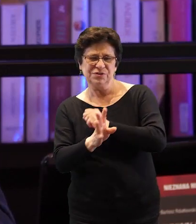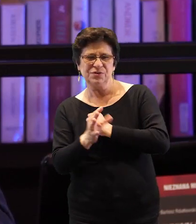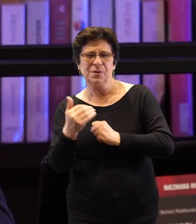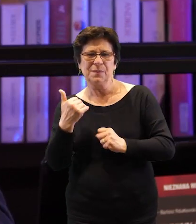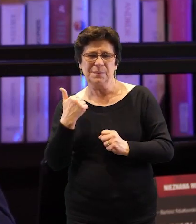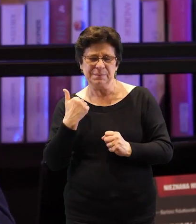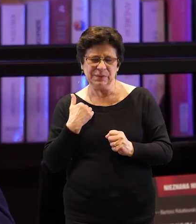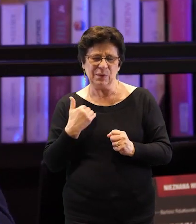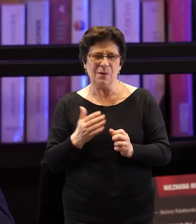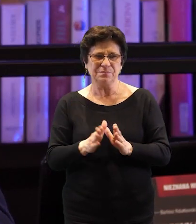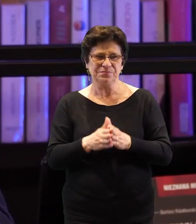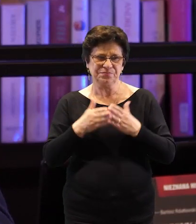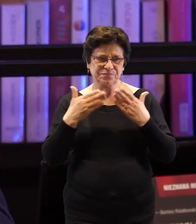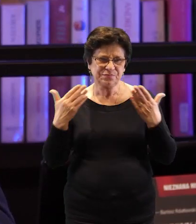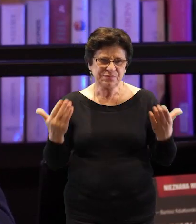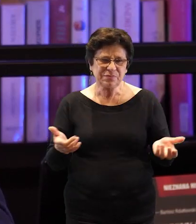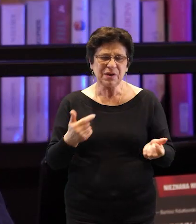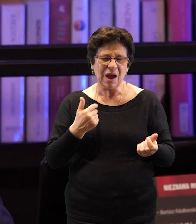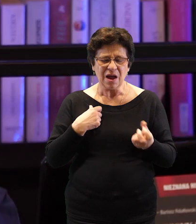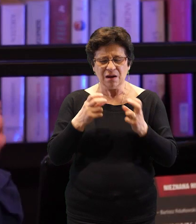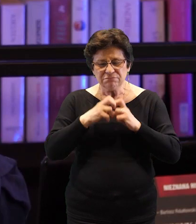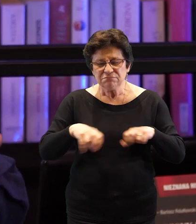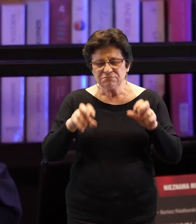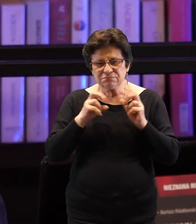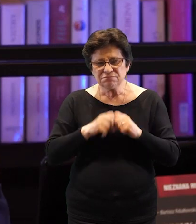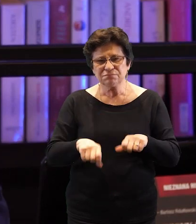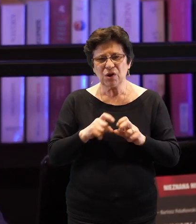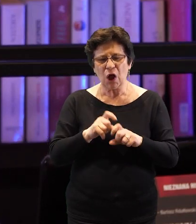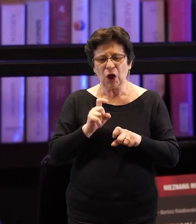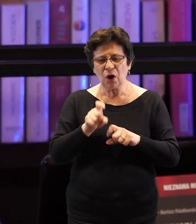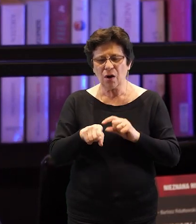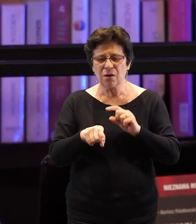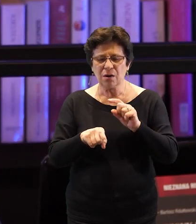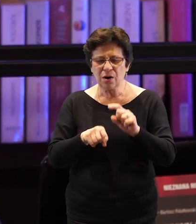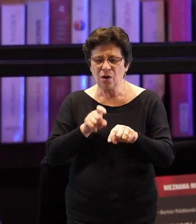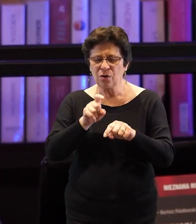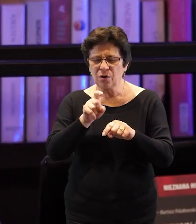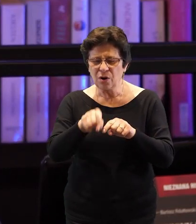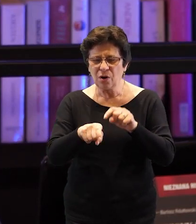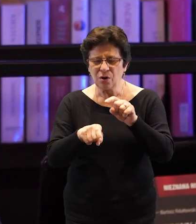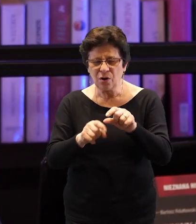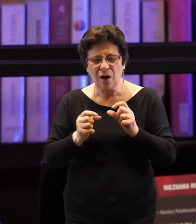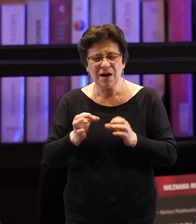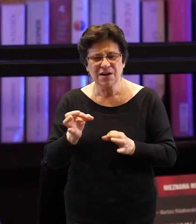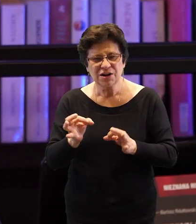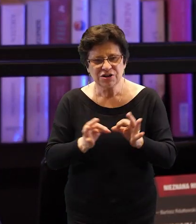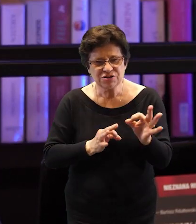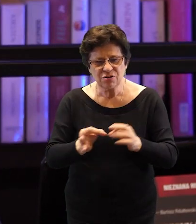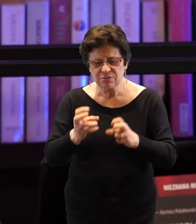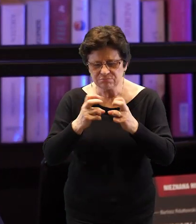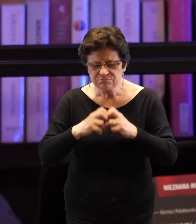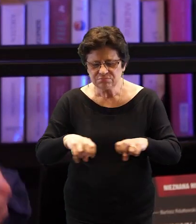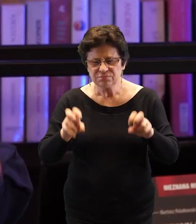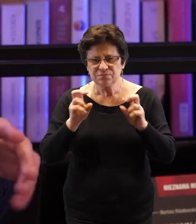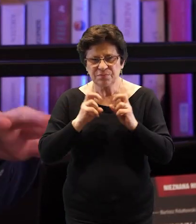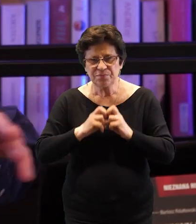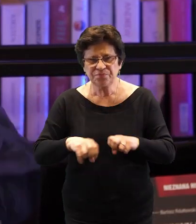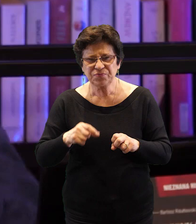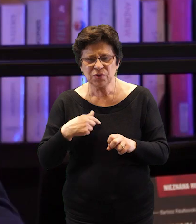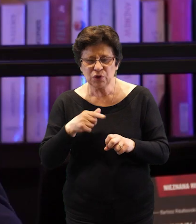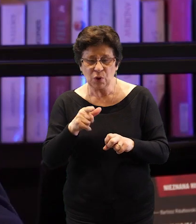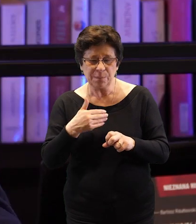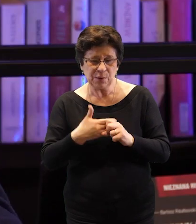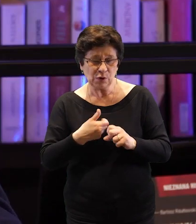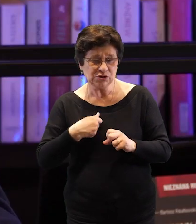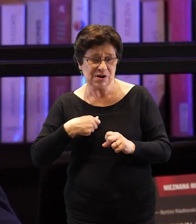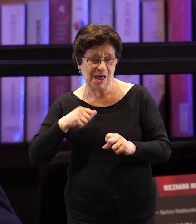i już w XXI wieku. Ja krok po kroku te wszystkie historie weryfikowałem. To śledztwo, bo to